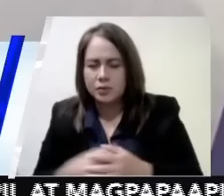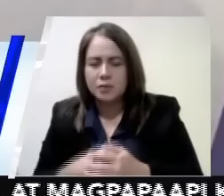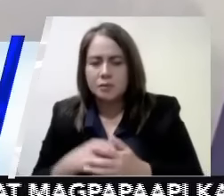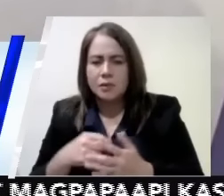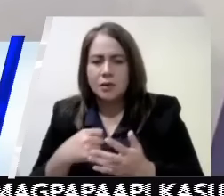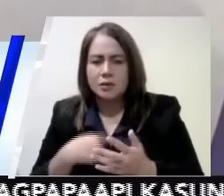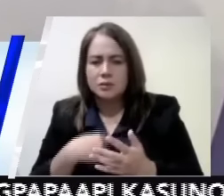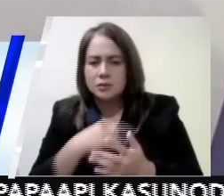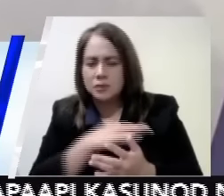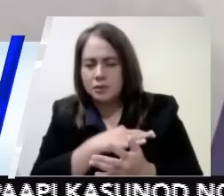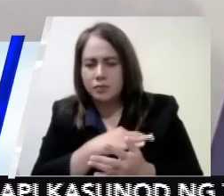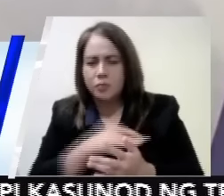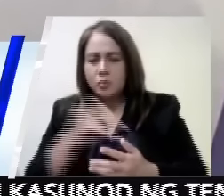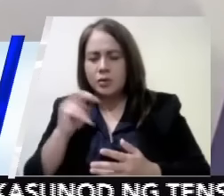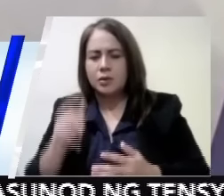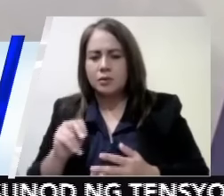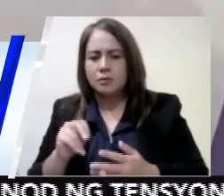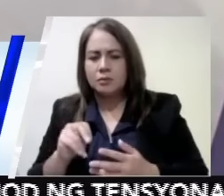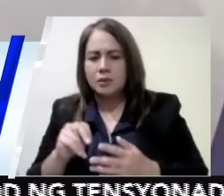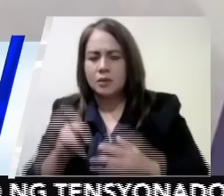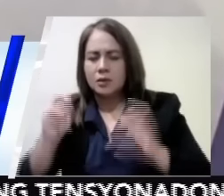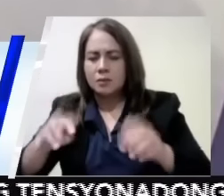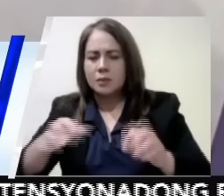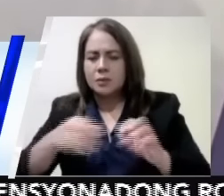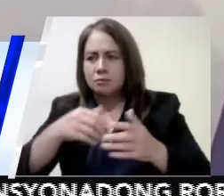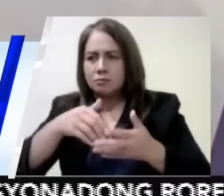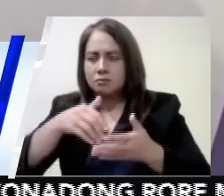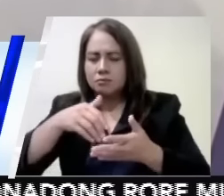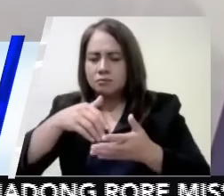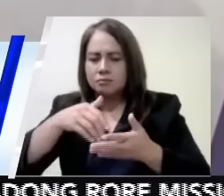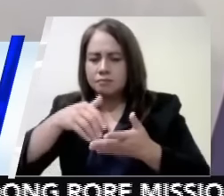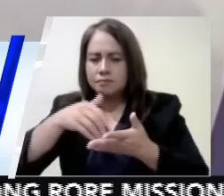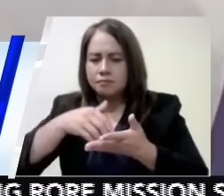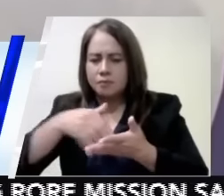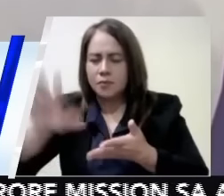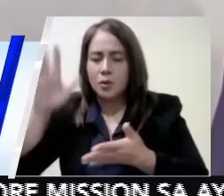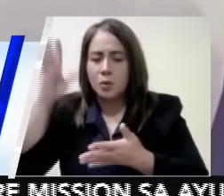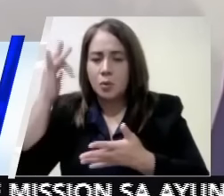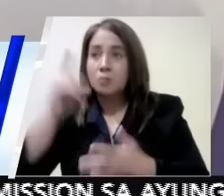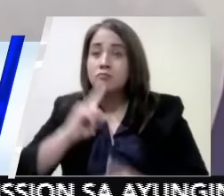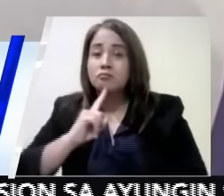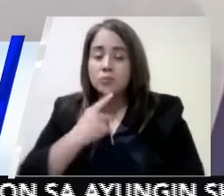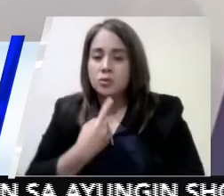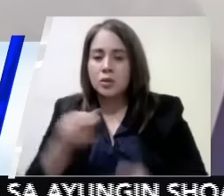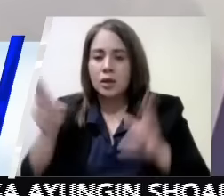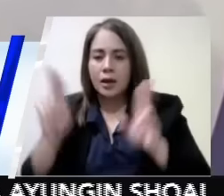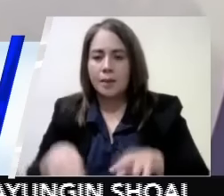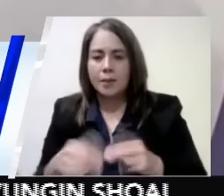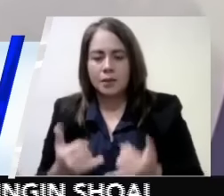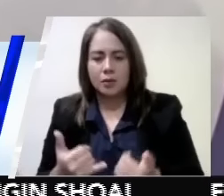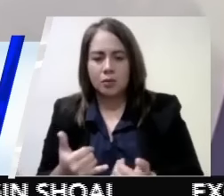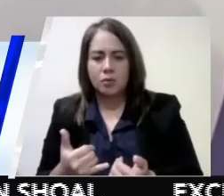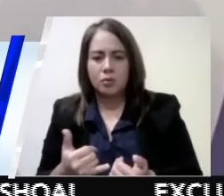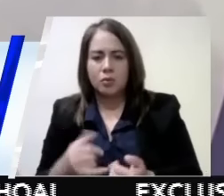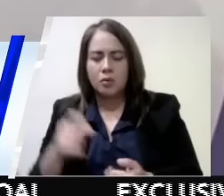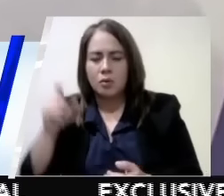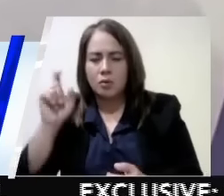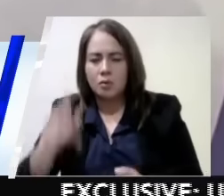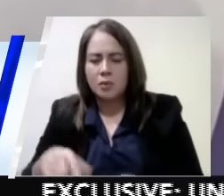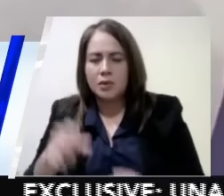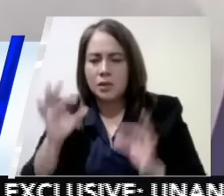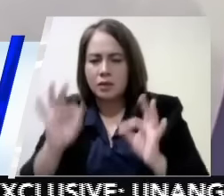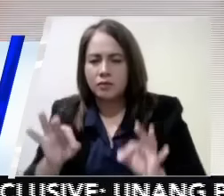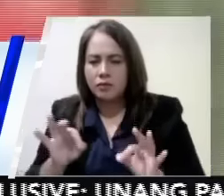pauwi na yung mga yan, no? Dahil seryoso talaga itong nangyari na to at dapat kung mag-uusap tayo, mag-uusap tayo